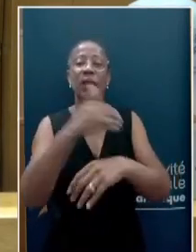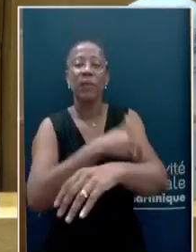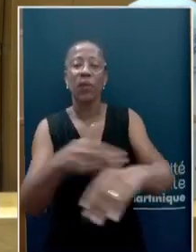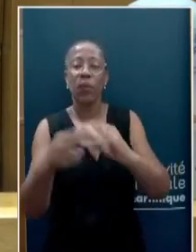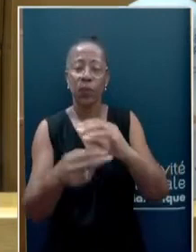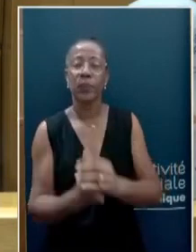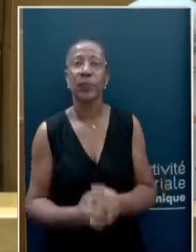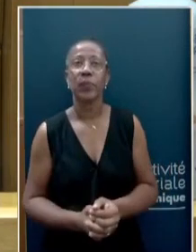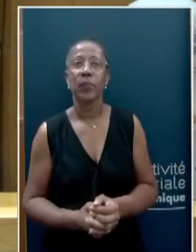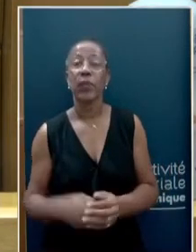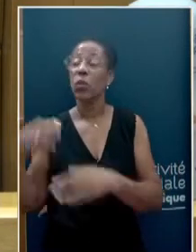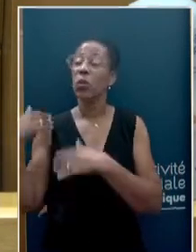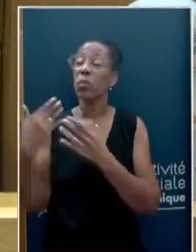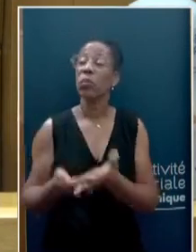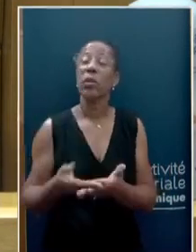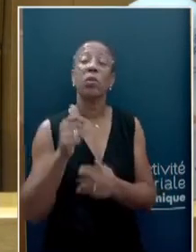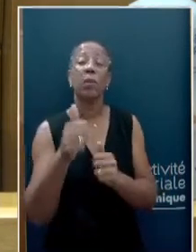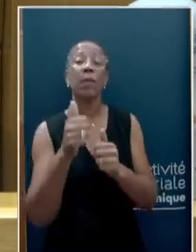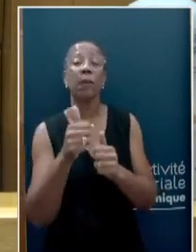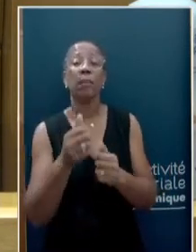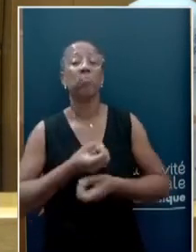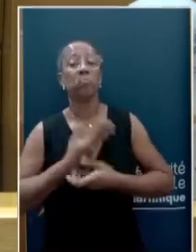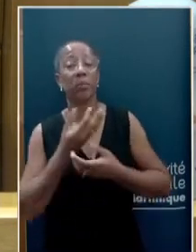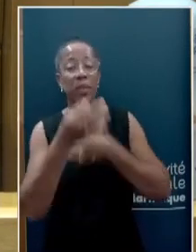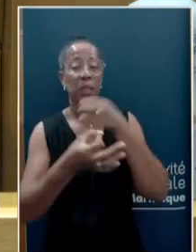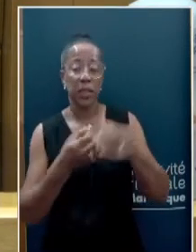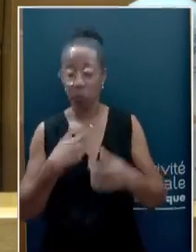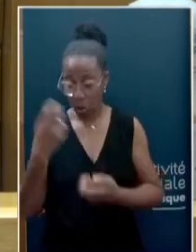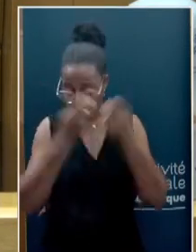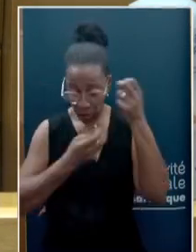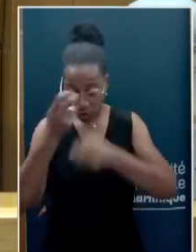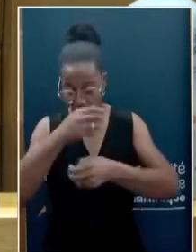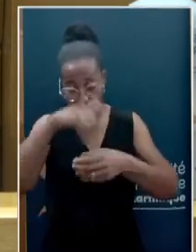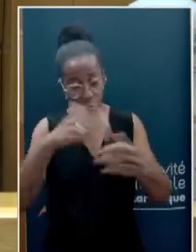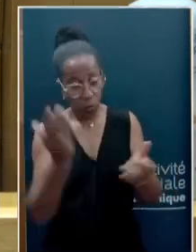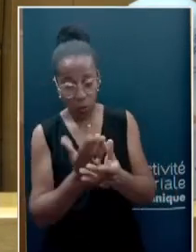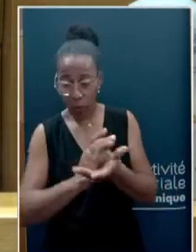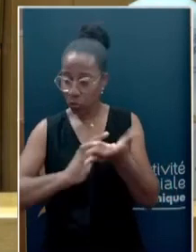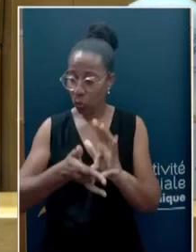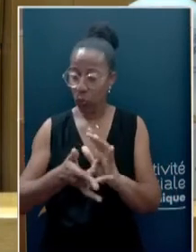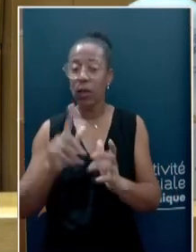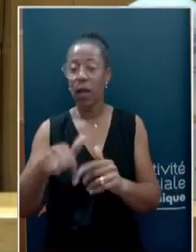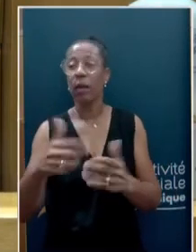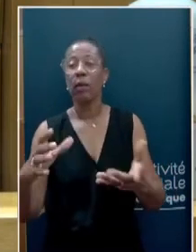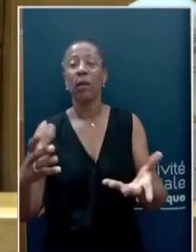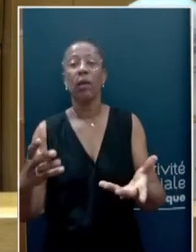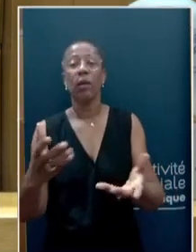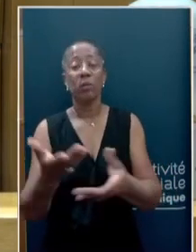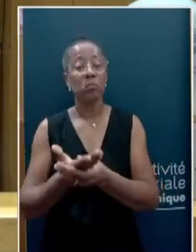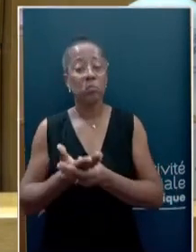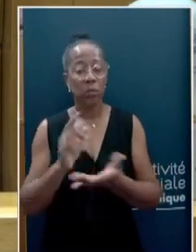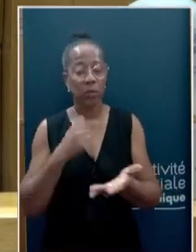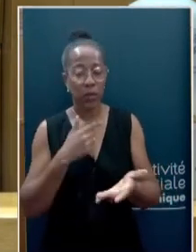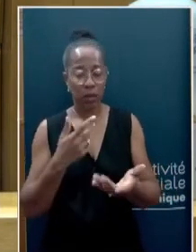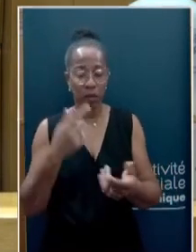depuis qu'il en parle, je cherche dans tous les documents que vous nous transmettez l'existence de ce trou, la définition,